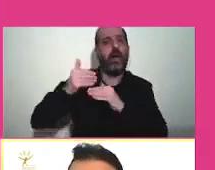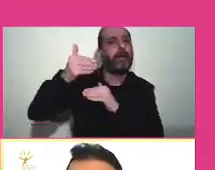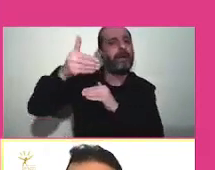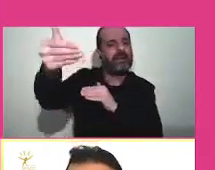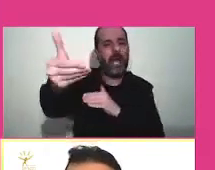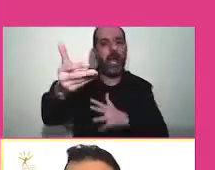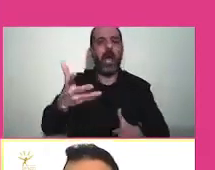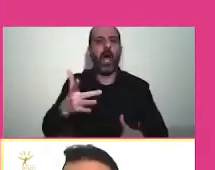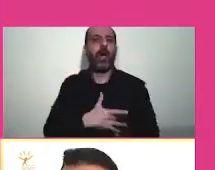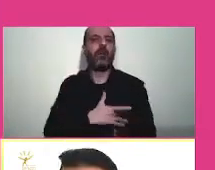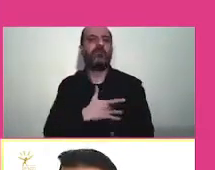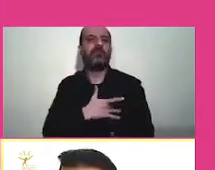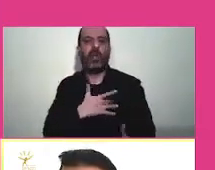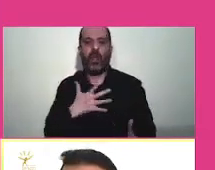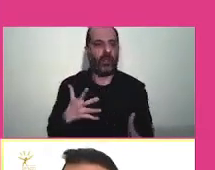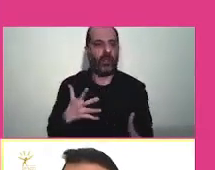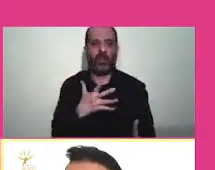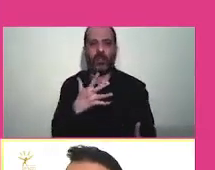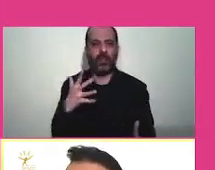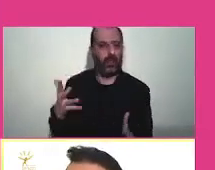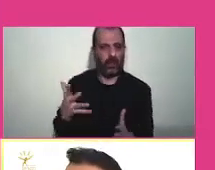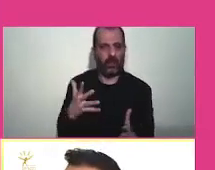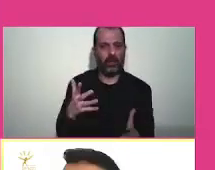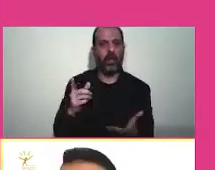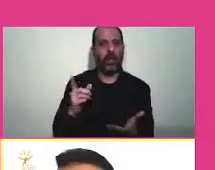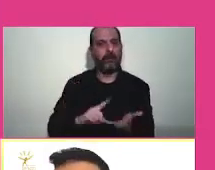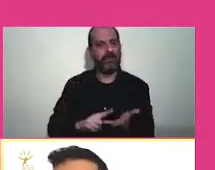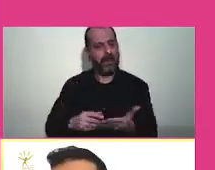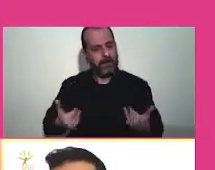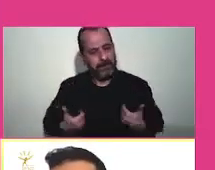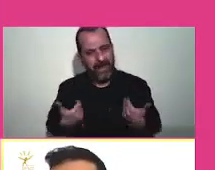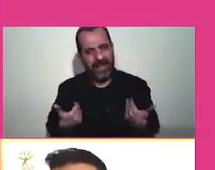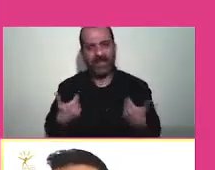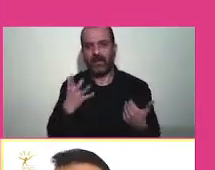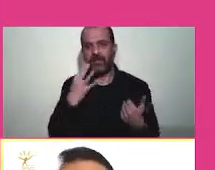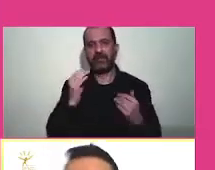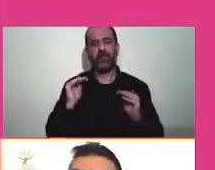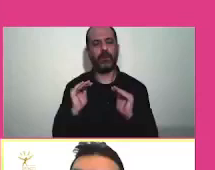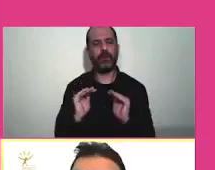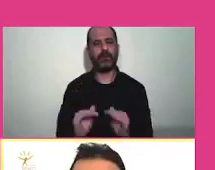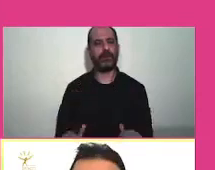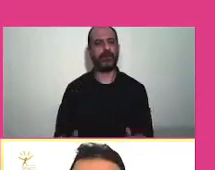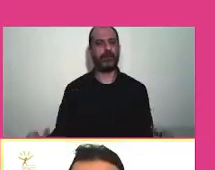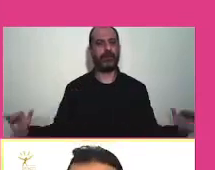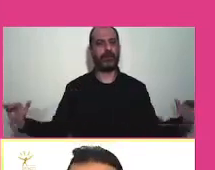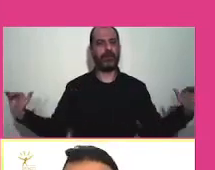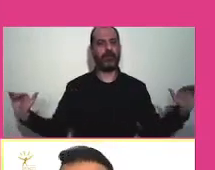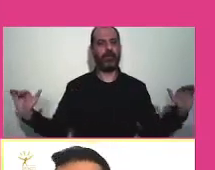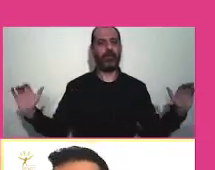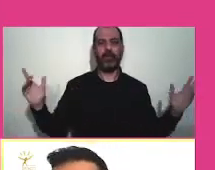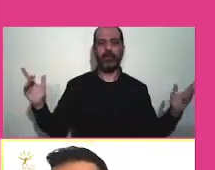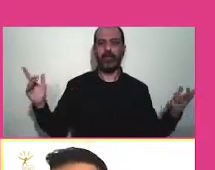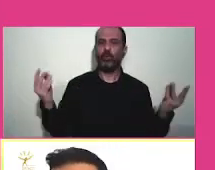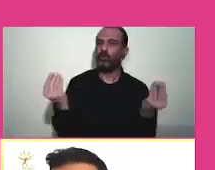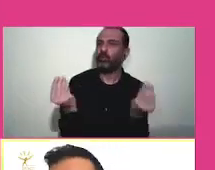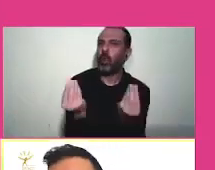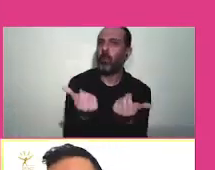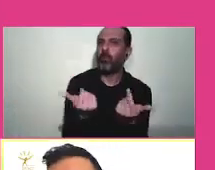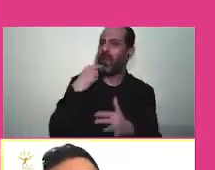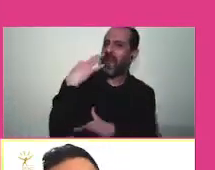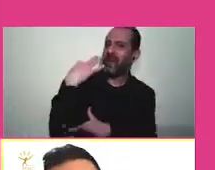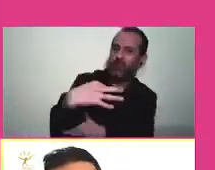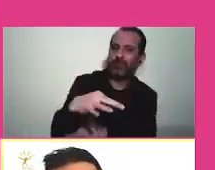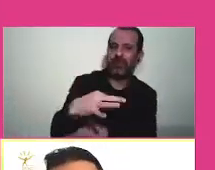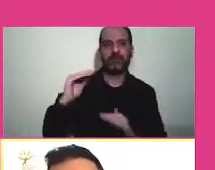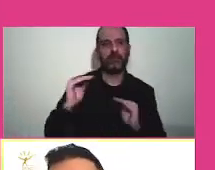ψυχικό αποτιμώθησαν είναι πολύ έντονο. Οπότε το παιχνίδι ως ένα μέσο χαλάρωσης αλλά και ως ένα μέσο ευαισθητοποίησης